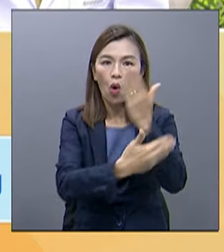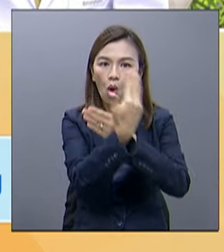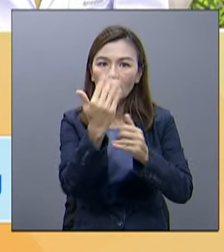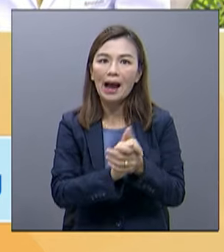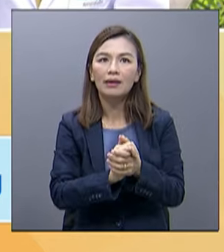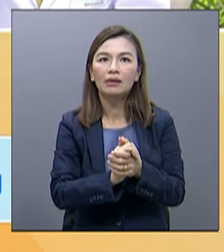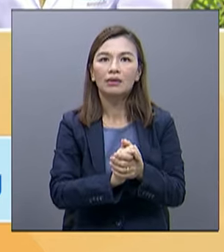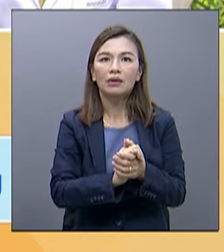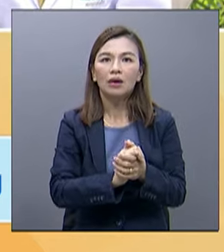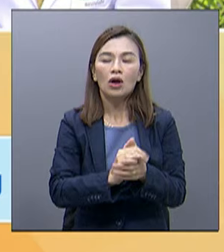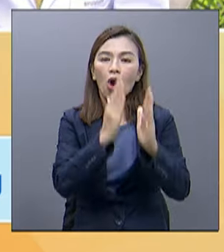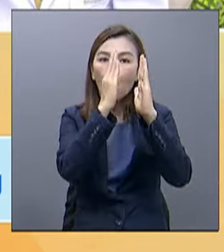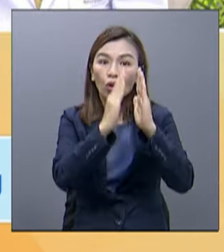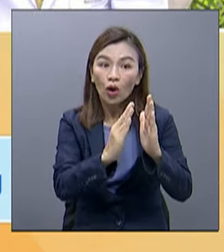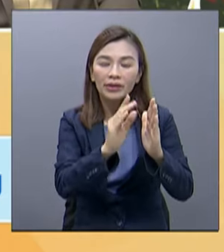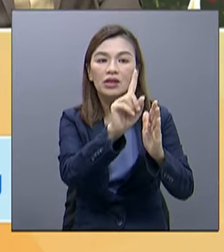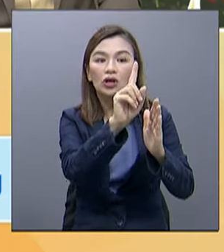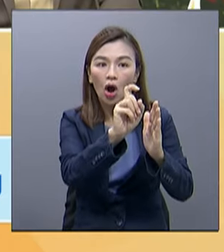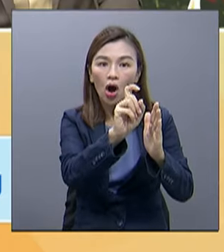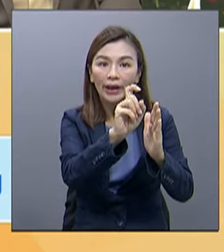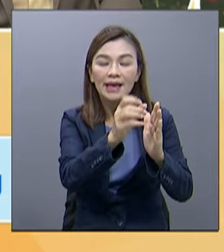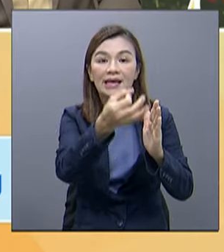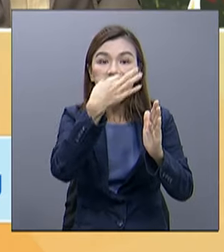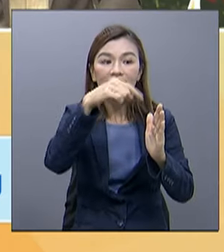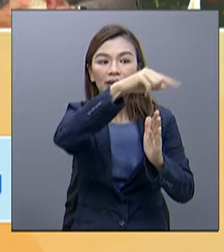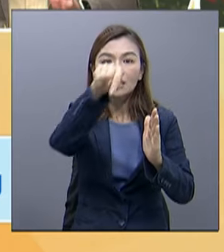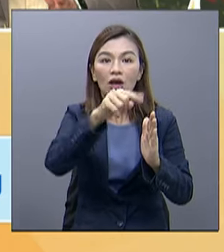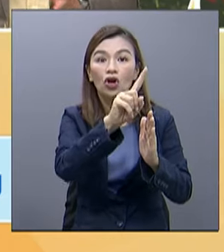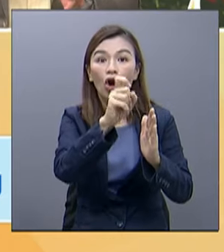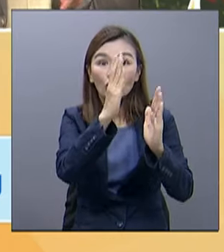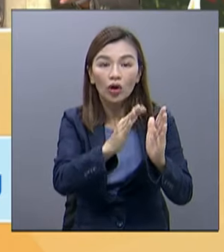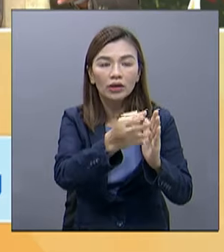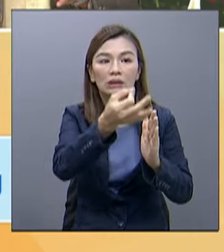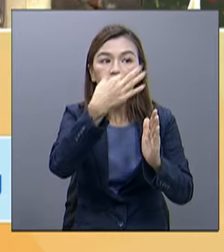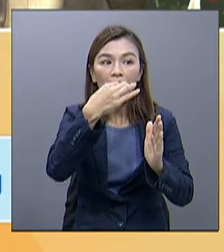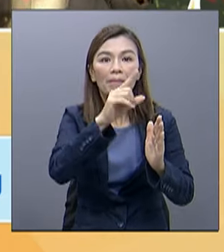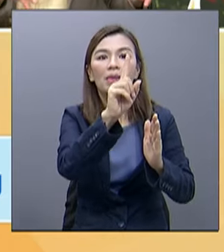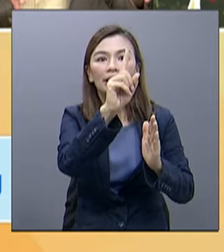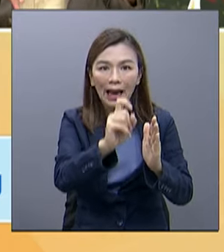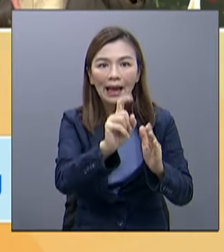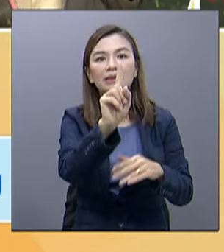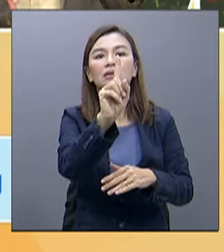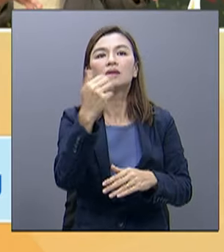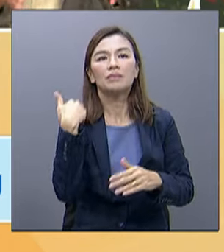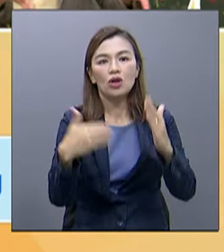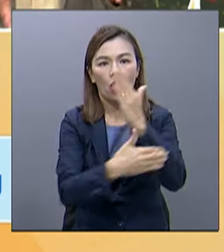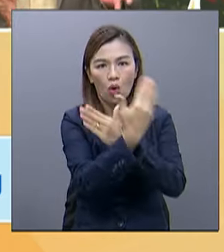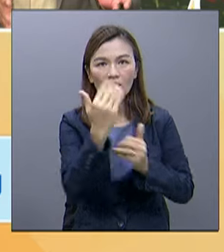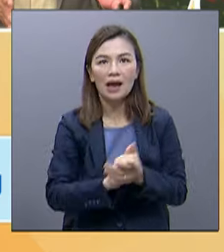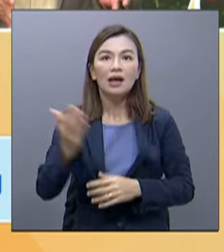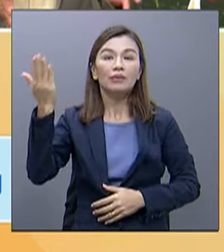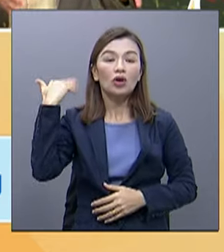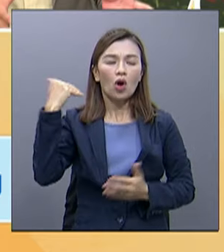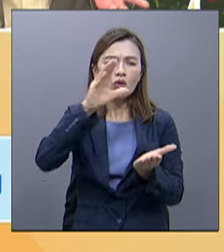100คนจะมี 1คน 1คนก็แปลว่ามันเกิดขึ้นเกิดเพราะเเก็บสถิติมาคือในในสมัยนึงคือตอนนั้นยังอาจจะเก็บสถิติไม่